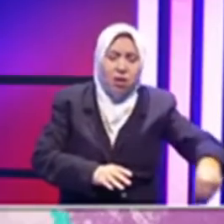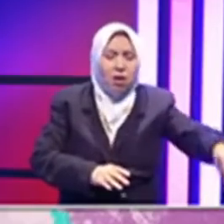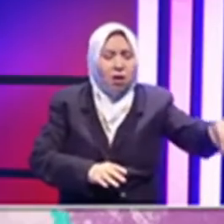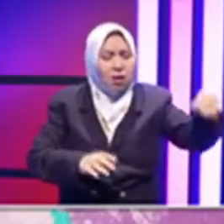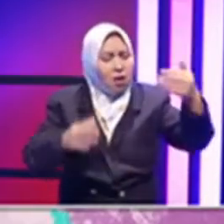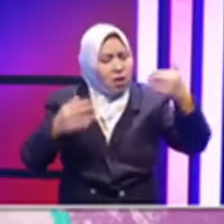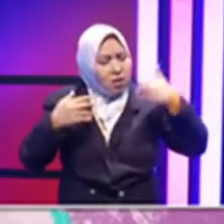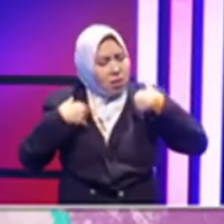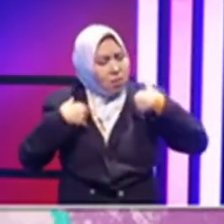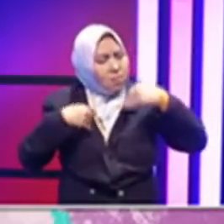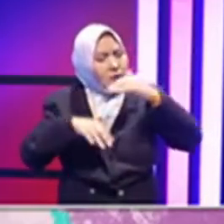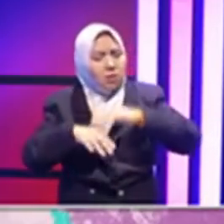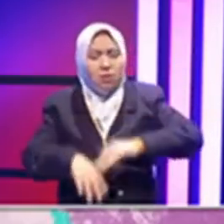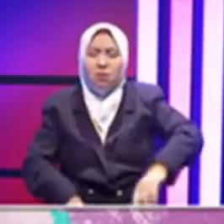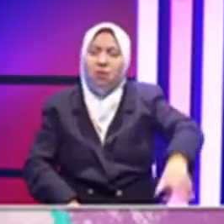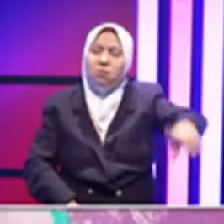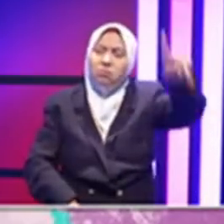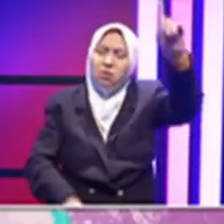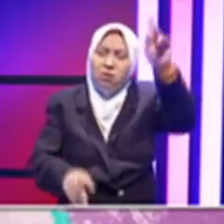وعندنا